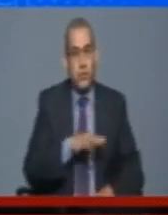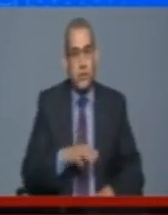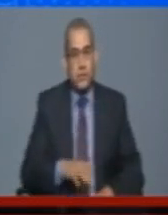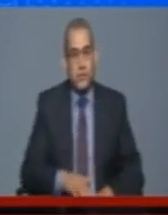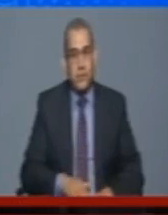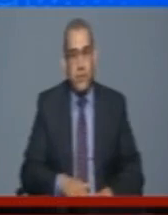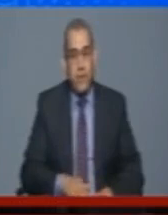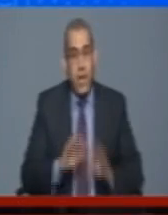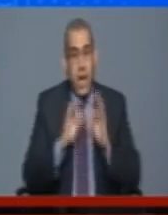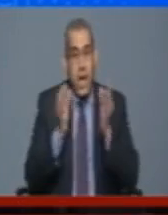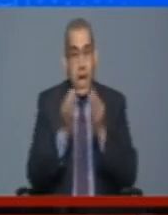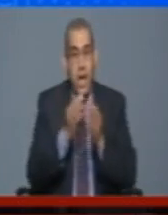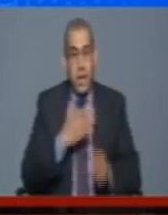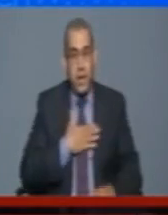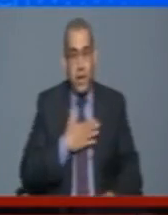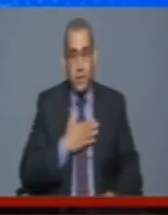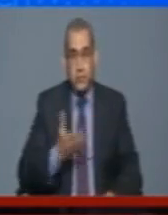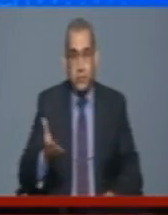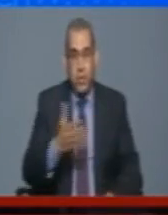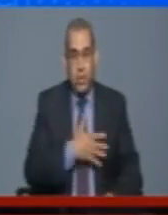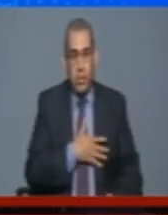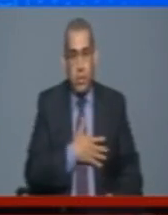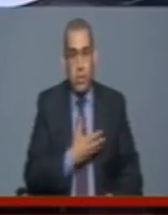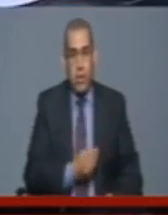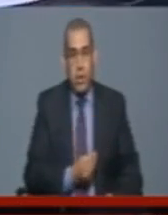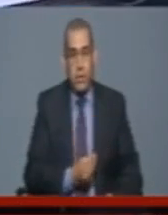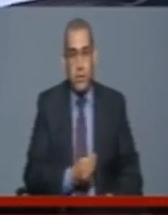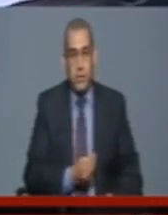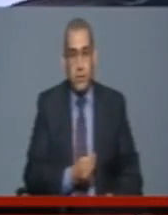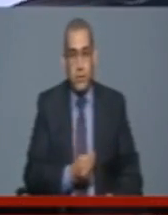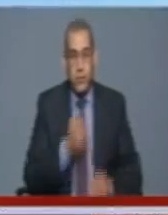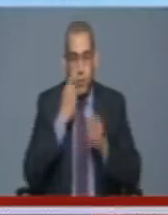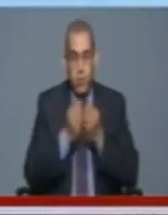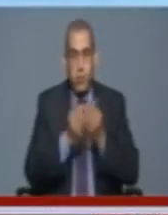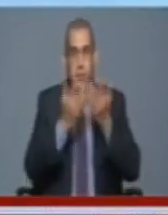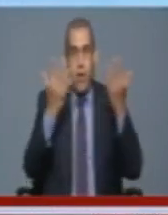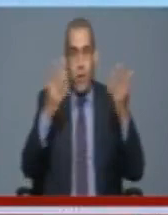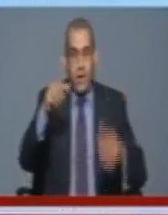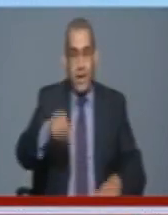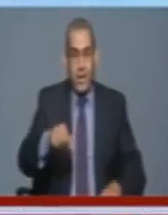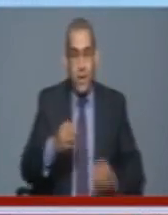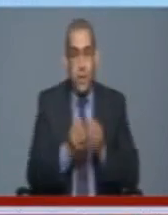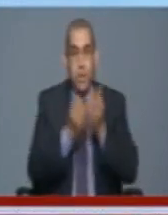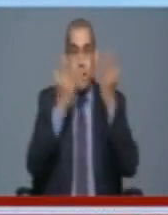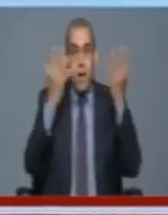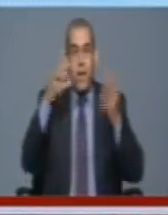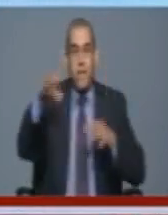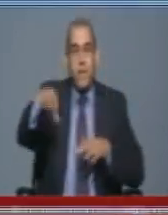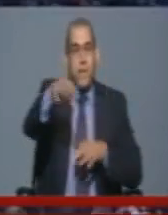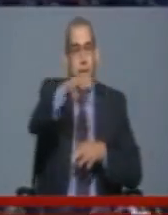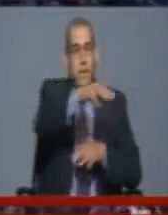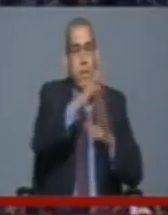أهلنا الطيبين اللي منورين هنا ومنورين في كل حتة في